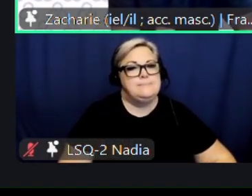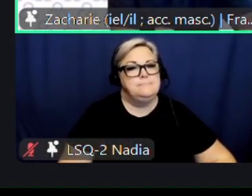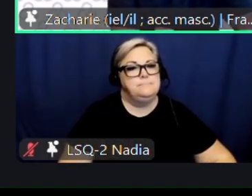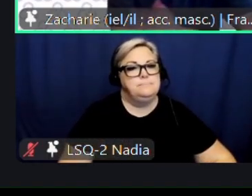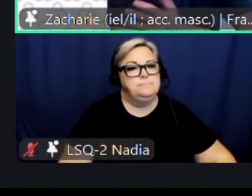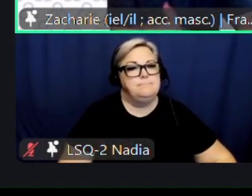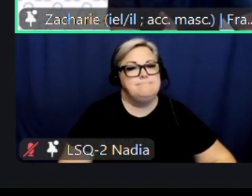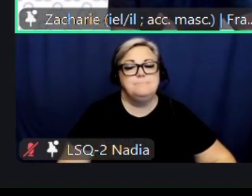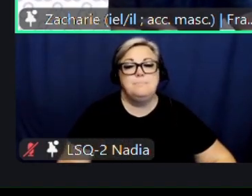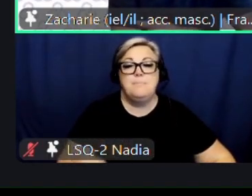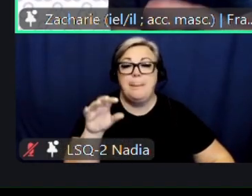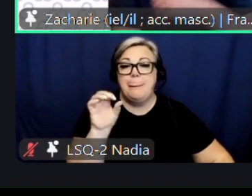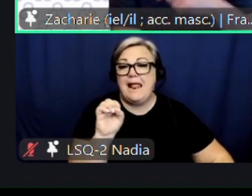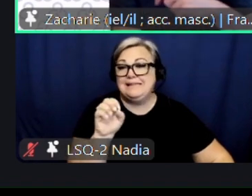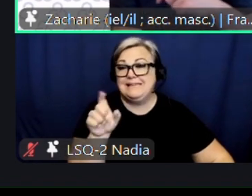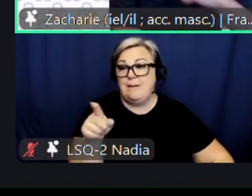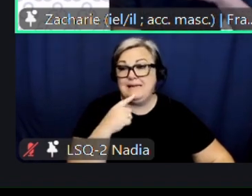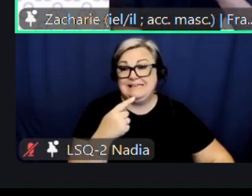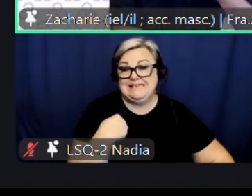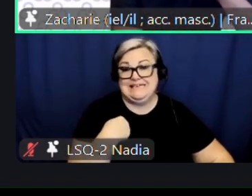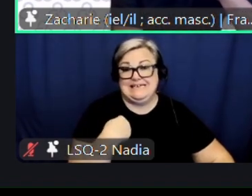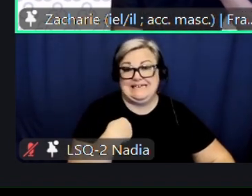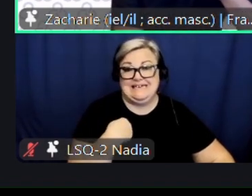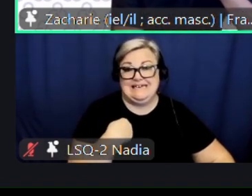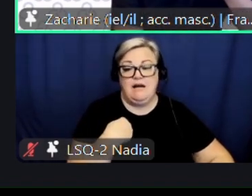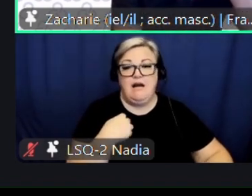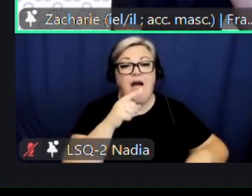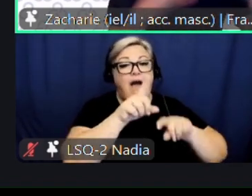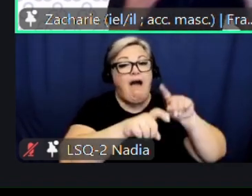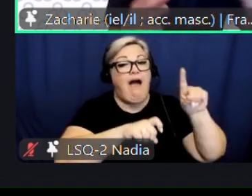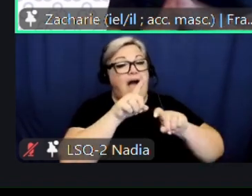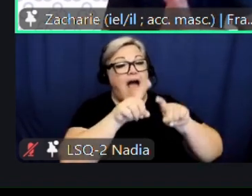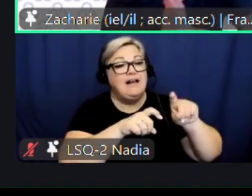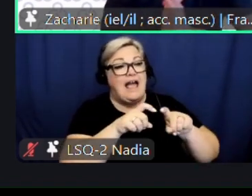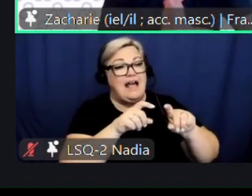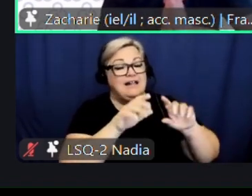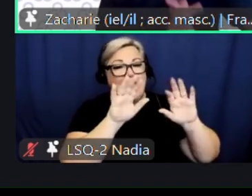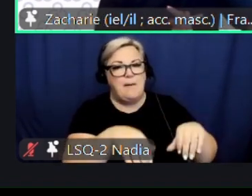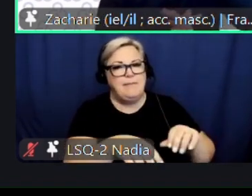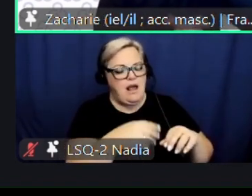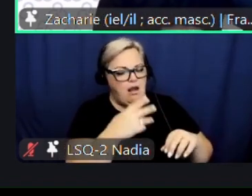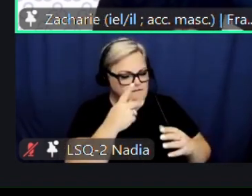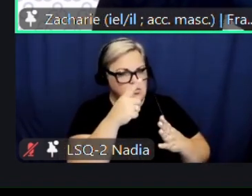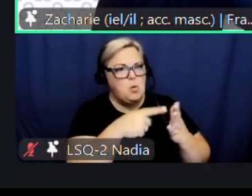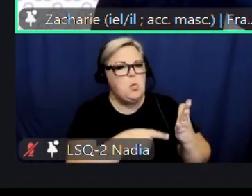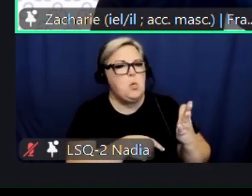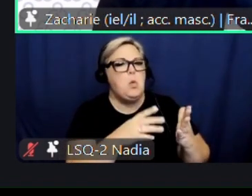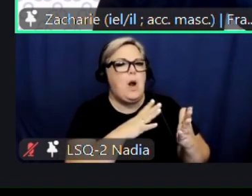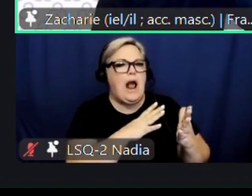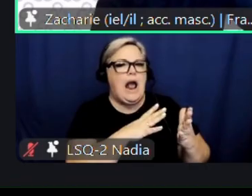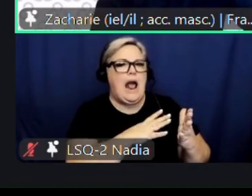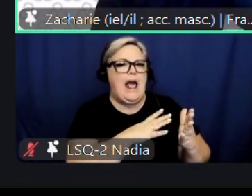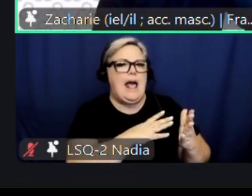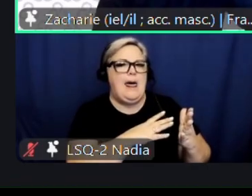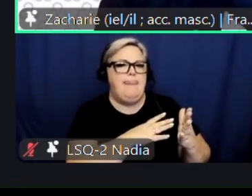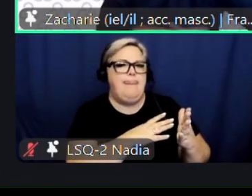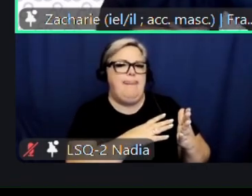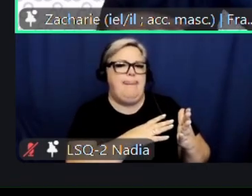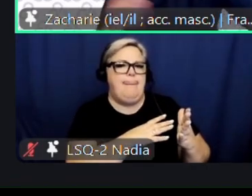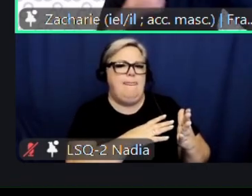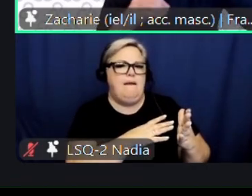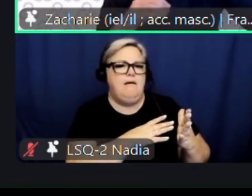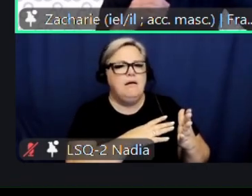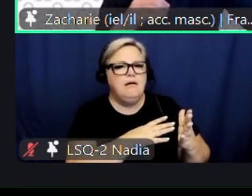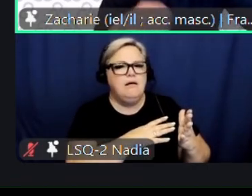Comme Elisabeth a mentionné il y a un instant, notre enquête a révélé qu'il y a quelques segments ou identités à l'intérieur des communautés